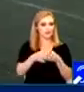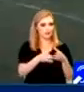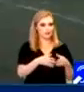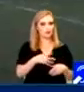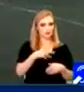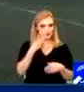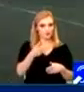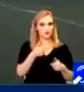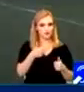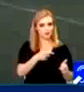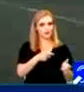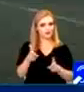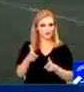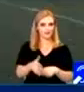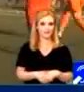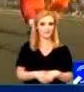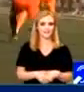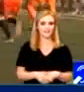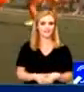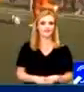buni pregătiți, de asemenea